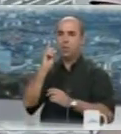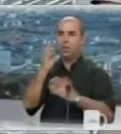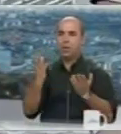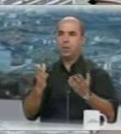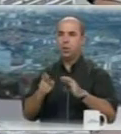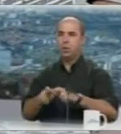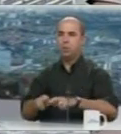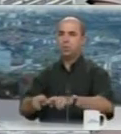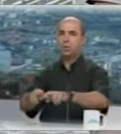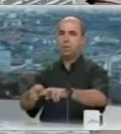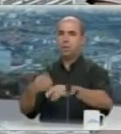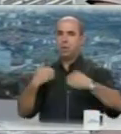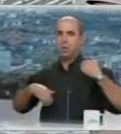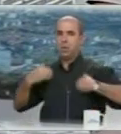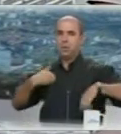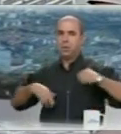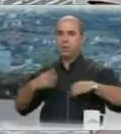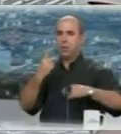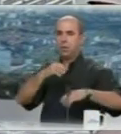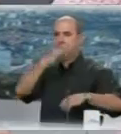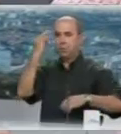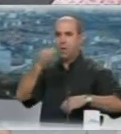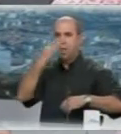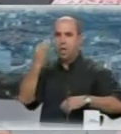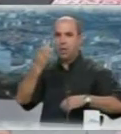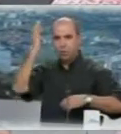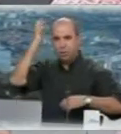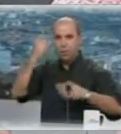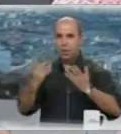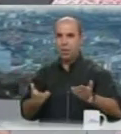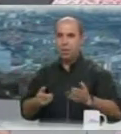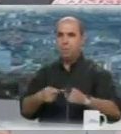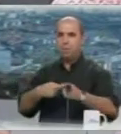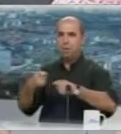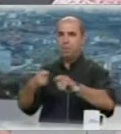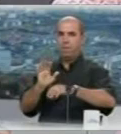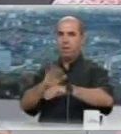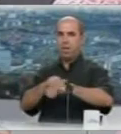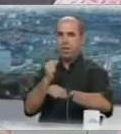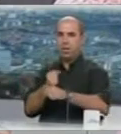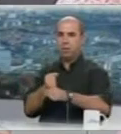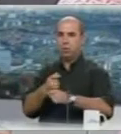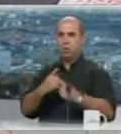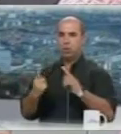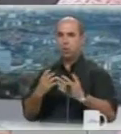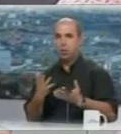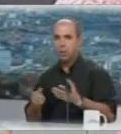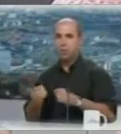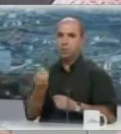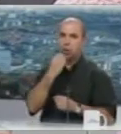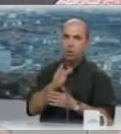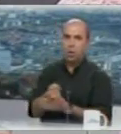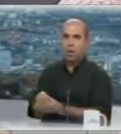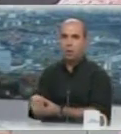بحركة المصطفين من زمان ومعروف أيضا المحلات تاعو ليلا تنشط من خلال أطباق الشواء